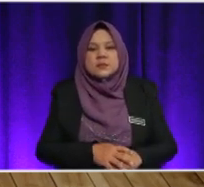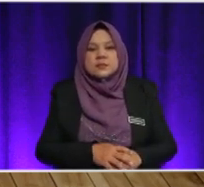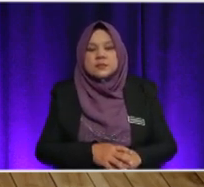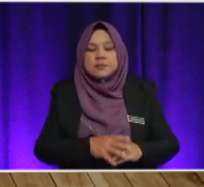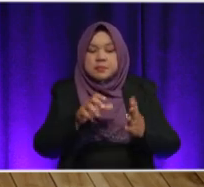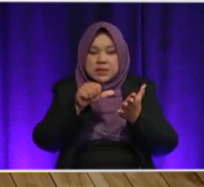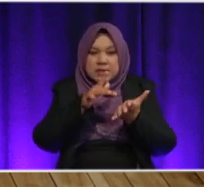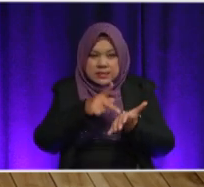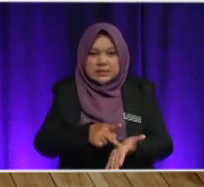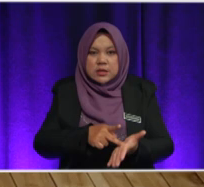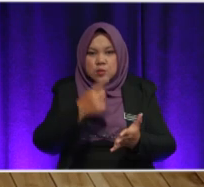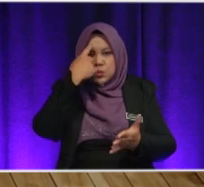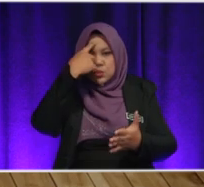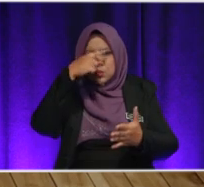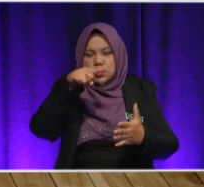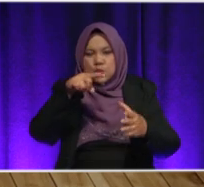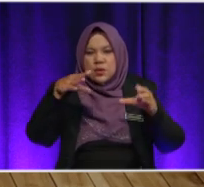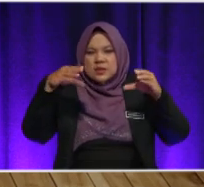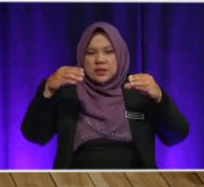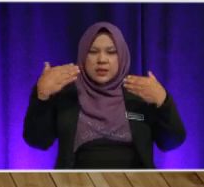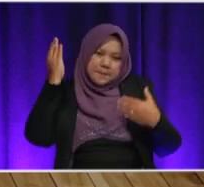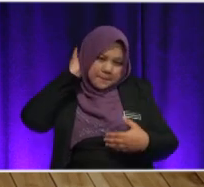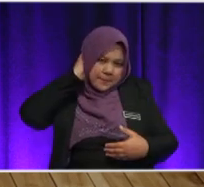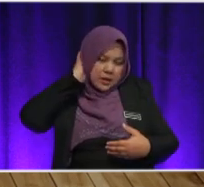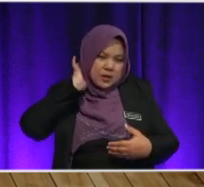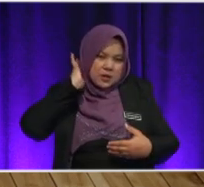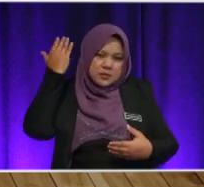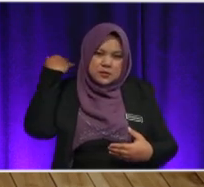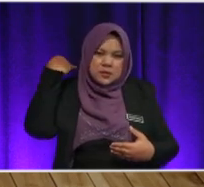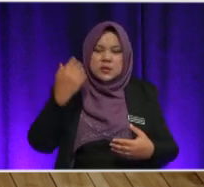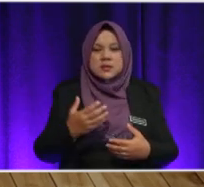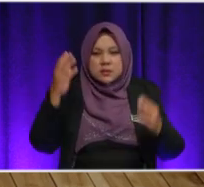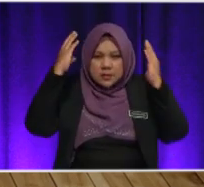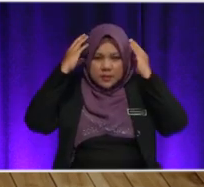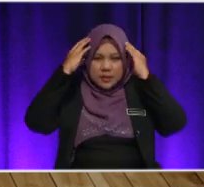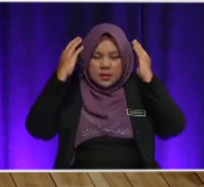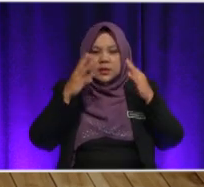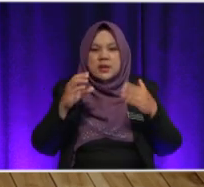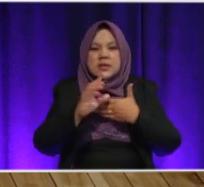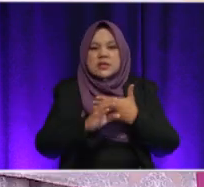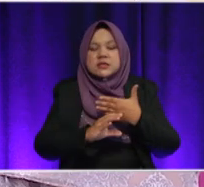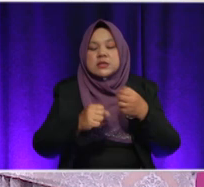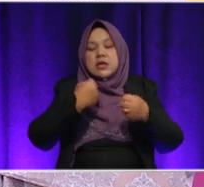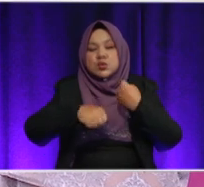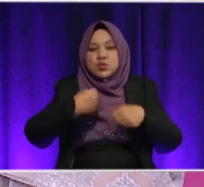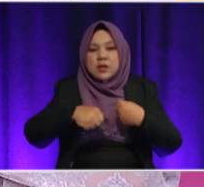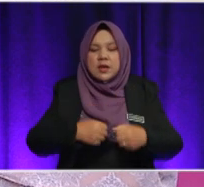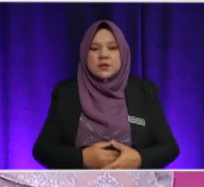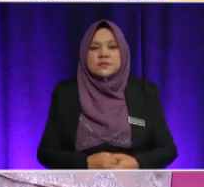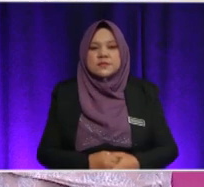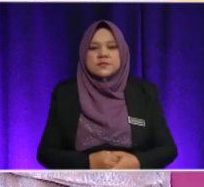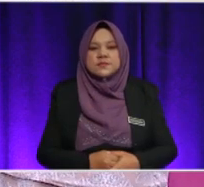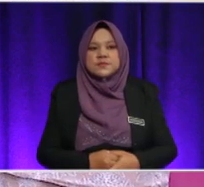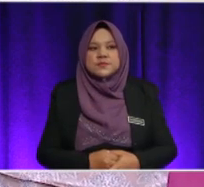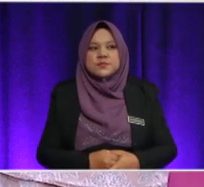selalu berkesan untuk merawat sakit belakang dan leher sakit sendi sakit kepala dan kecederaan suka kadang-kadang